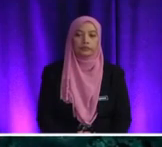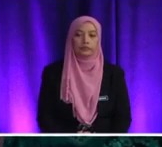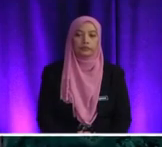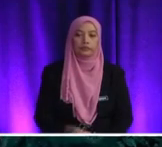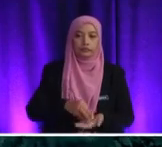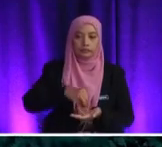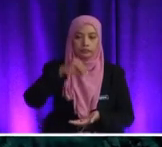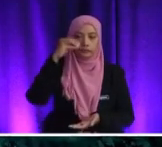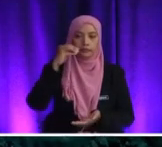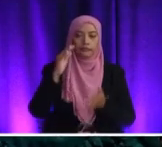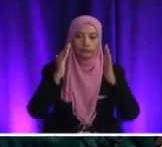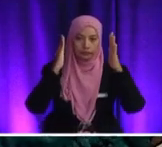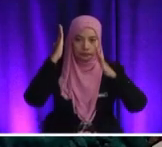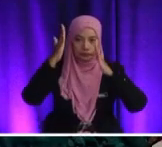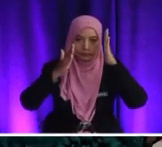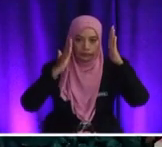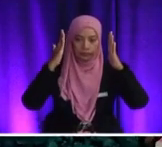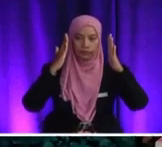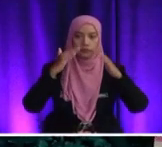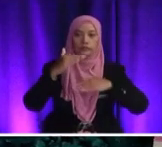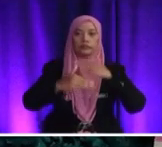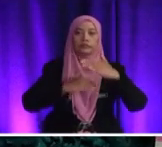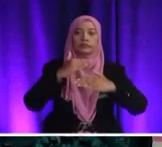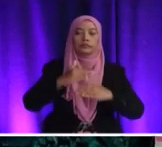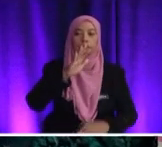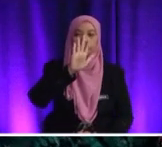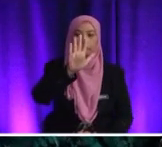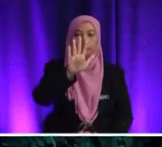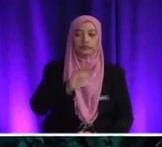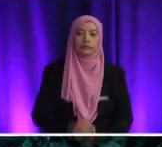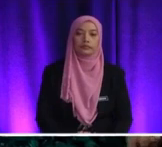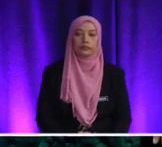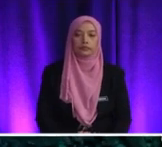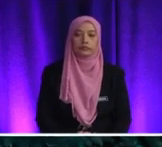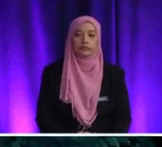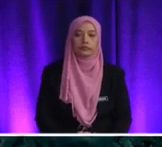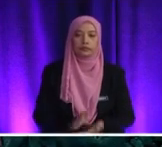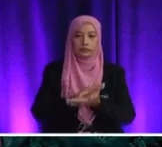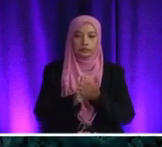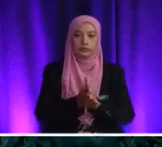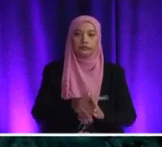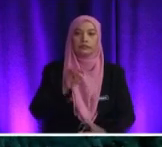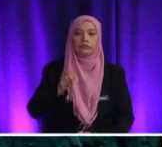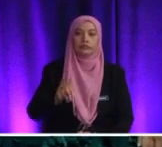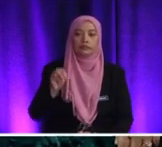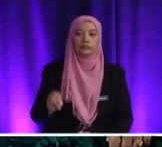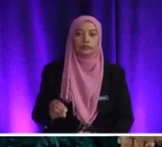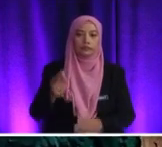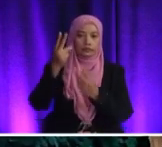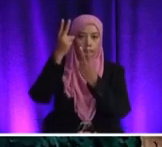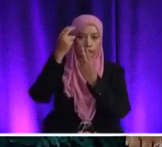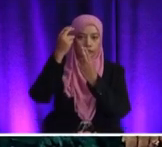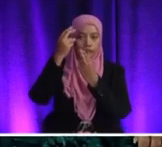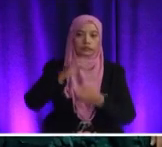belajar bahasa Melayu tingkatan imeta dicegah sebok enakan jadi murid-murid cegah raye